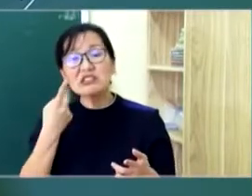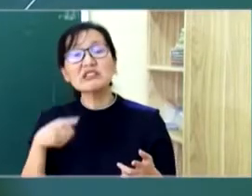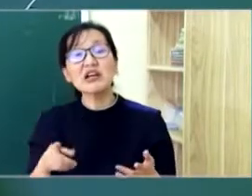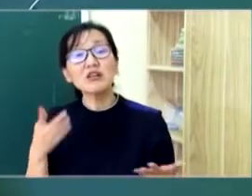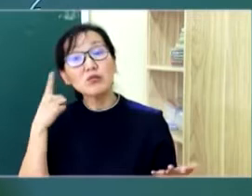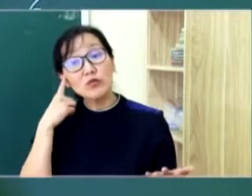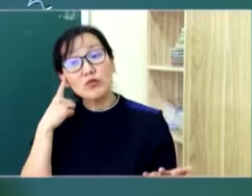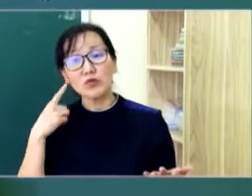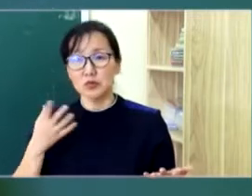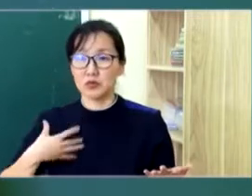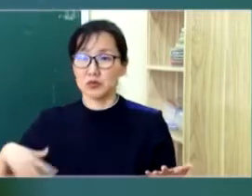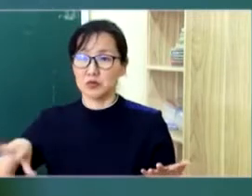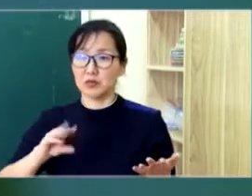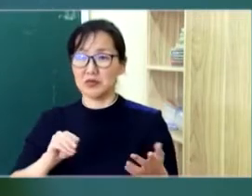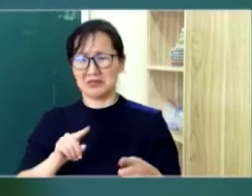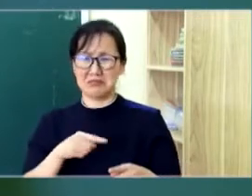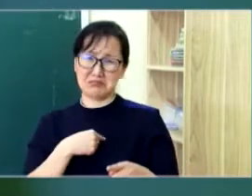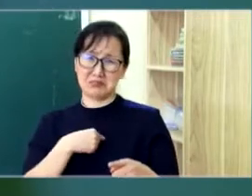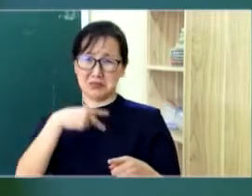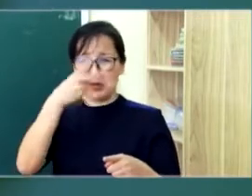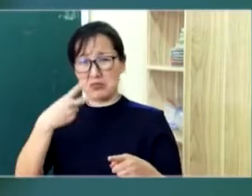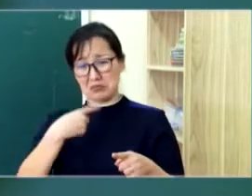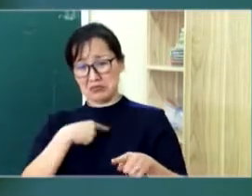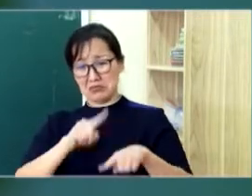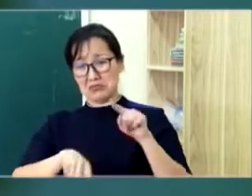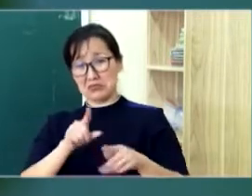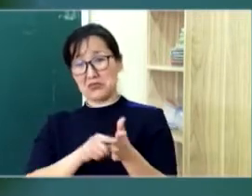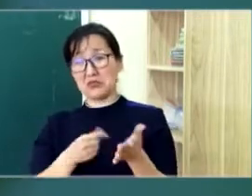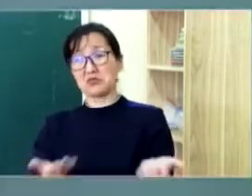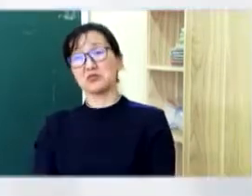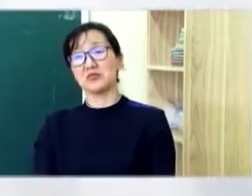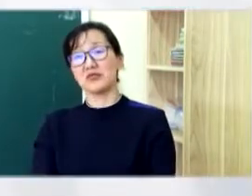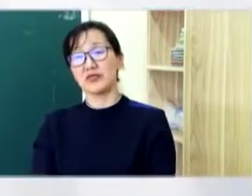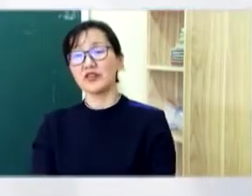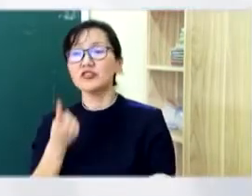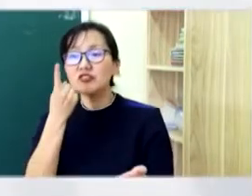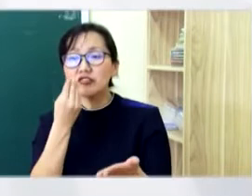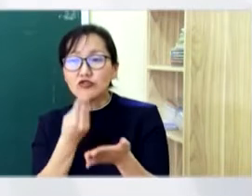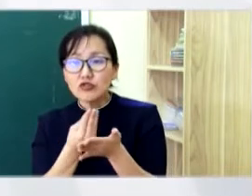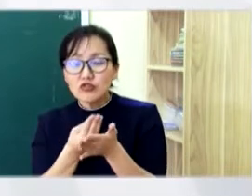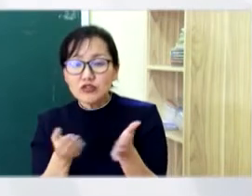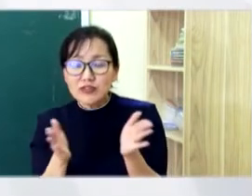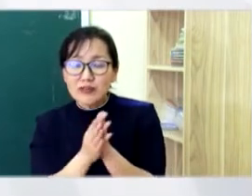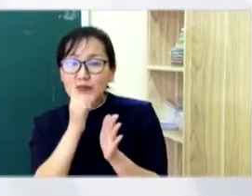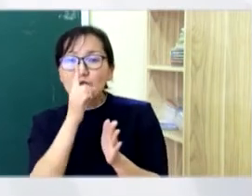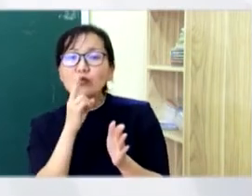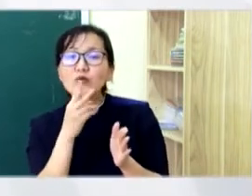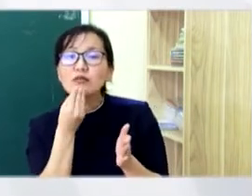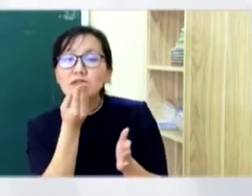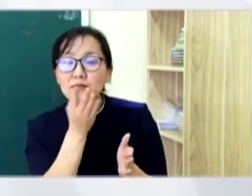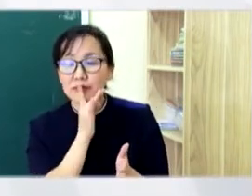ямар хэрэгтэй юм бол? Шилбэл нэг болгон дээрс гэдүүлээ хамтдаа харъя. Ээж